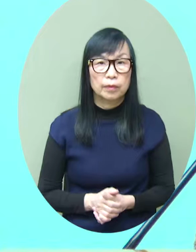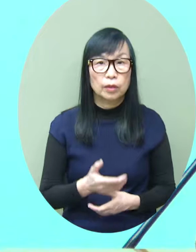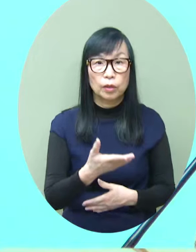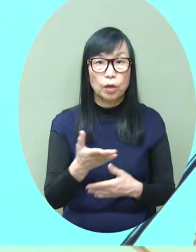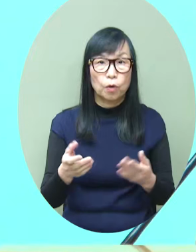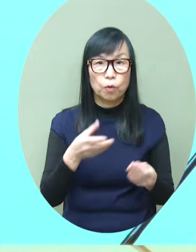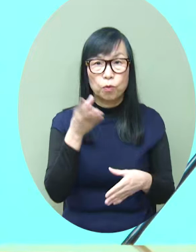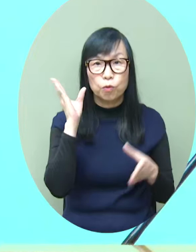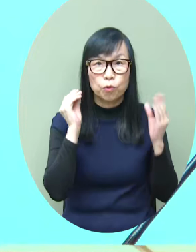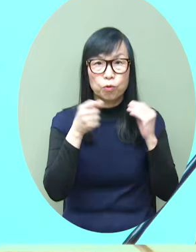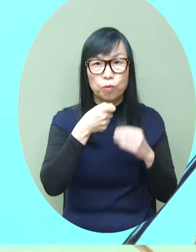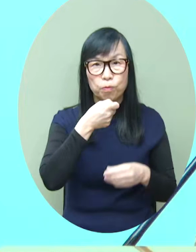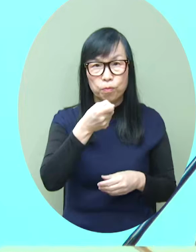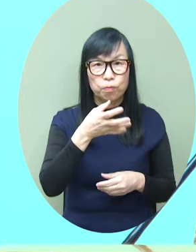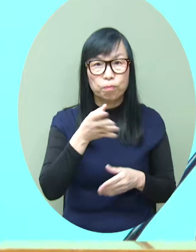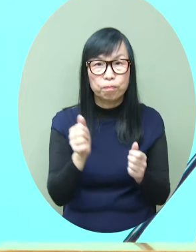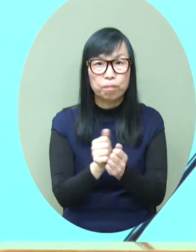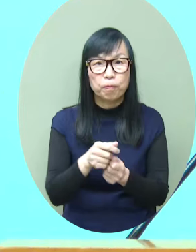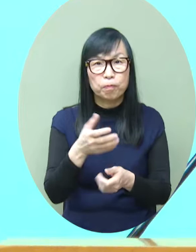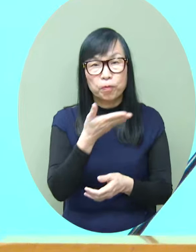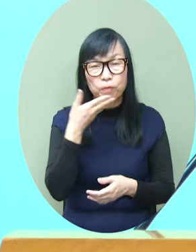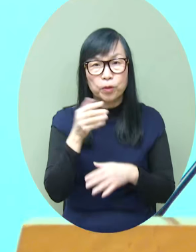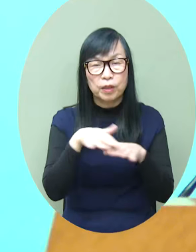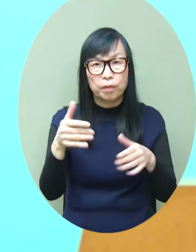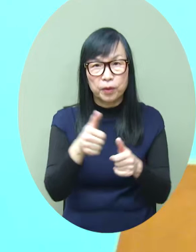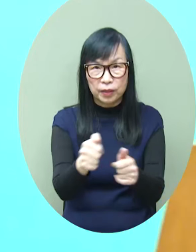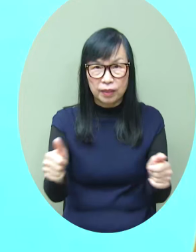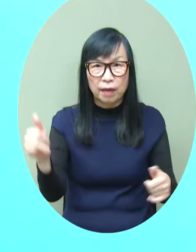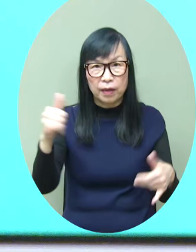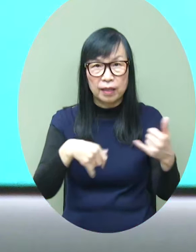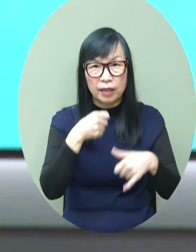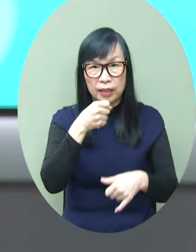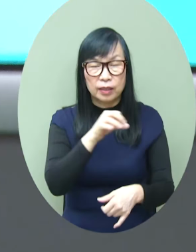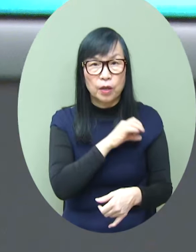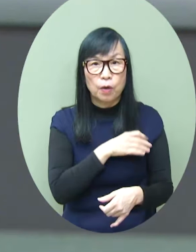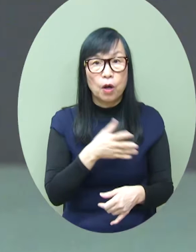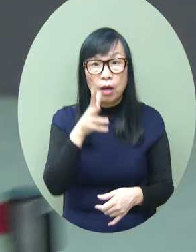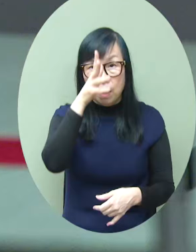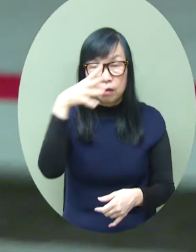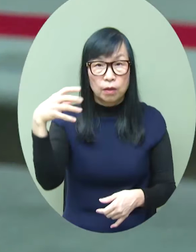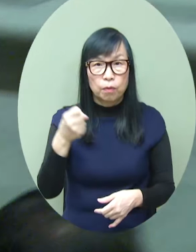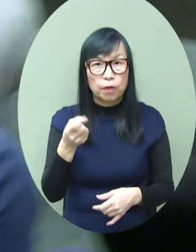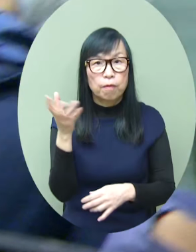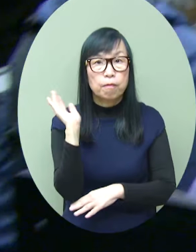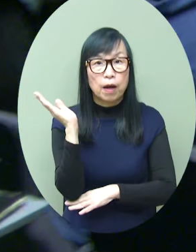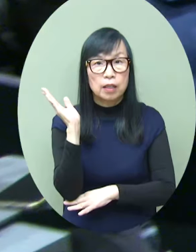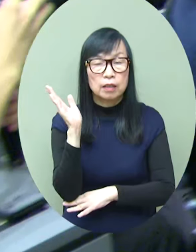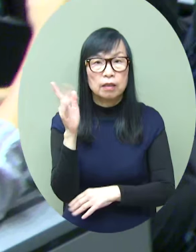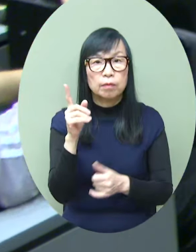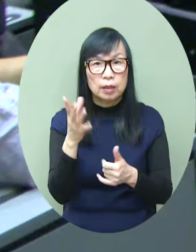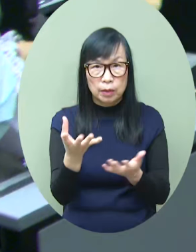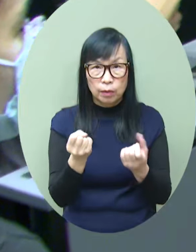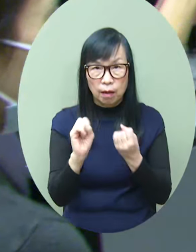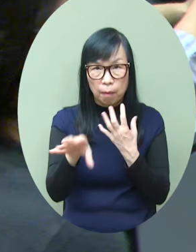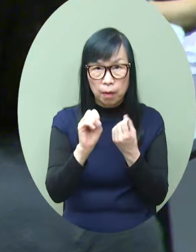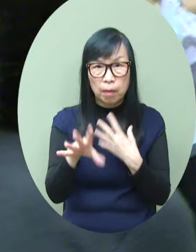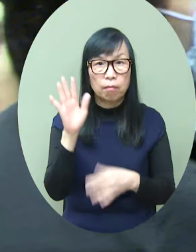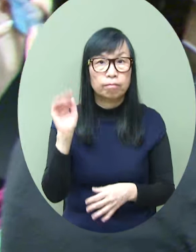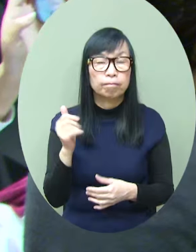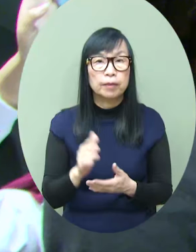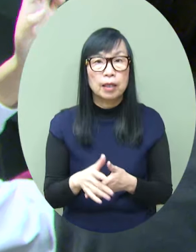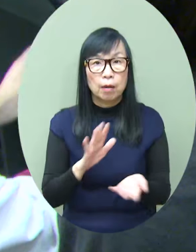各位傳媒朋友早晨，多謝大家今朝嚟呢個記者會。稍後行政長官咧會先向大家發言，之後接受大家提問。